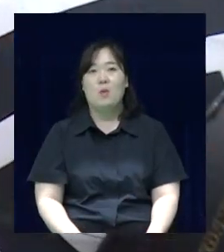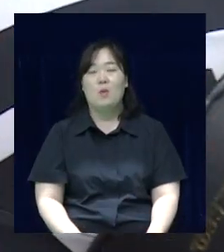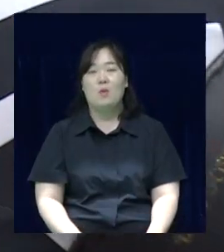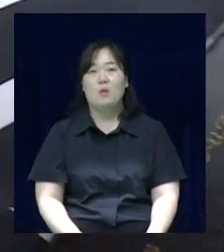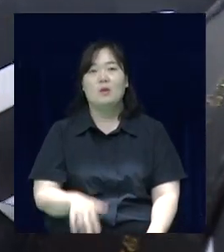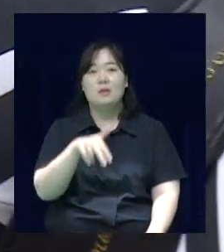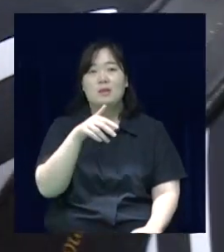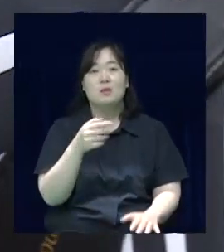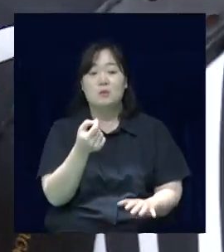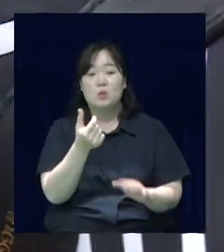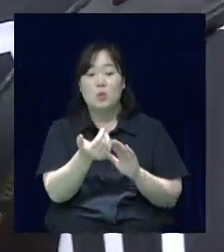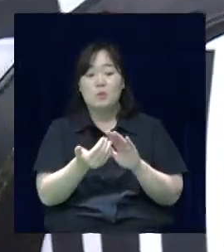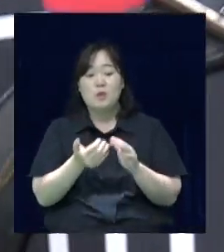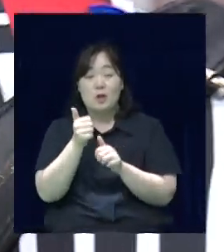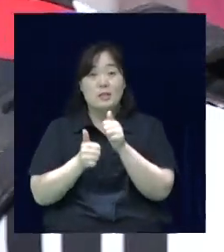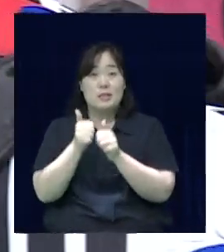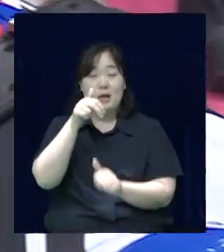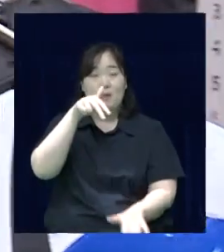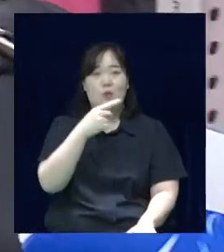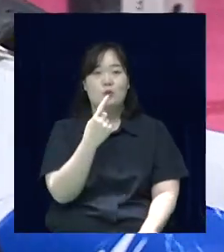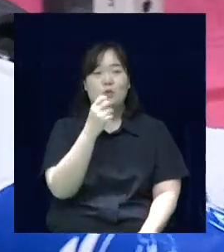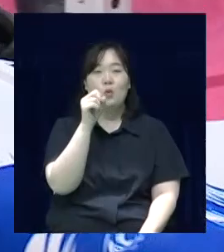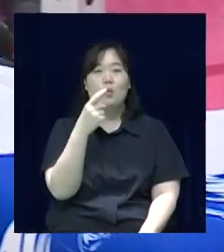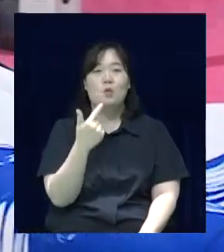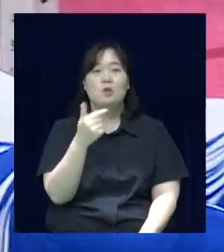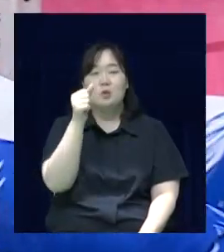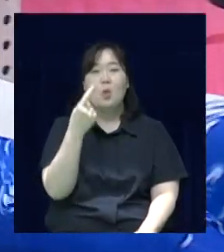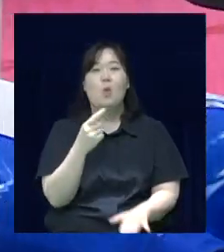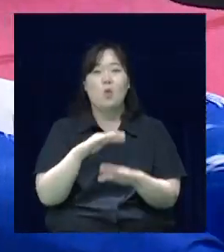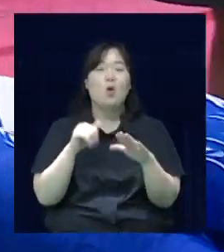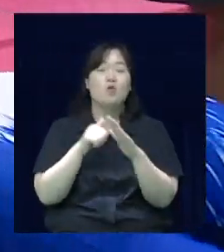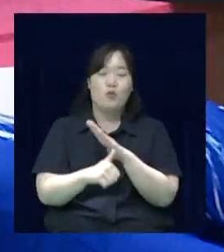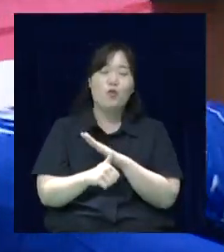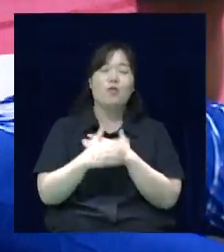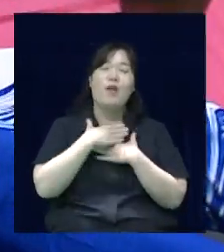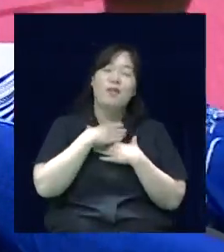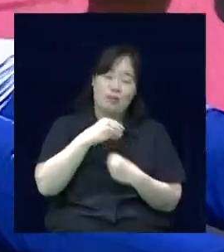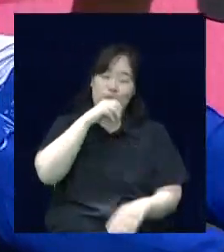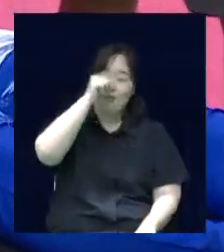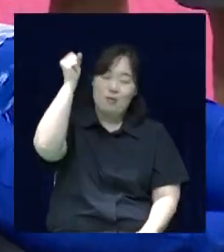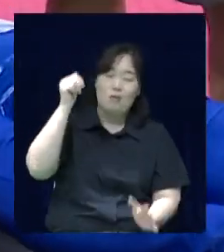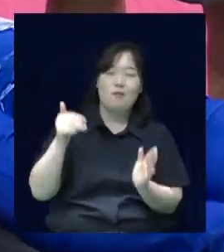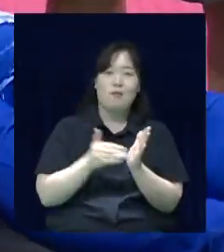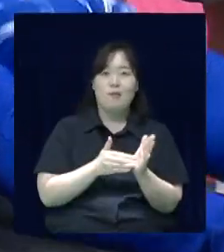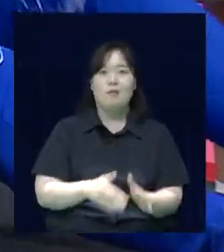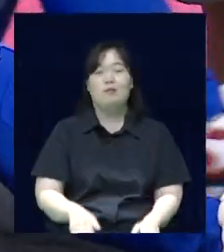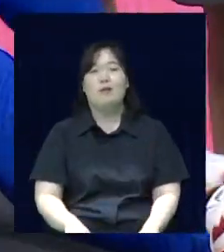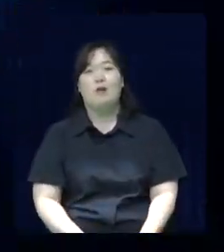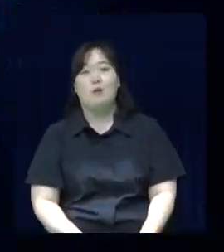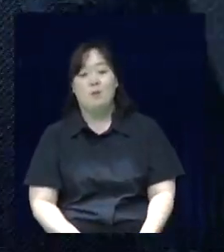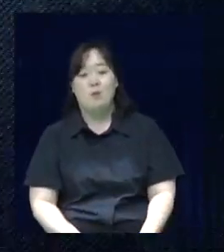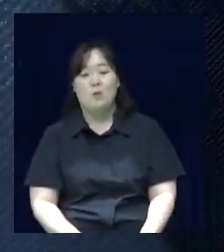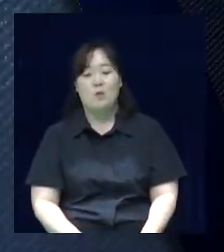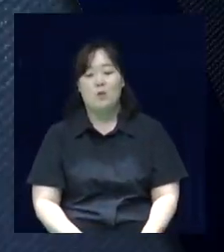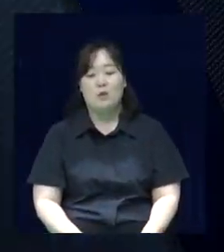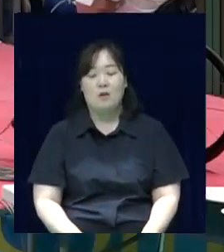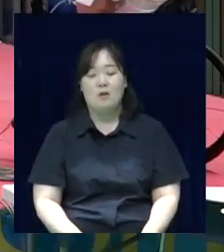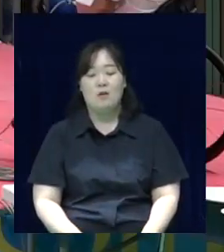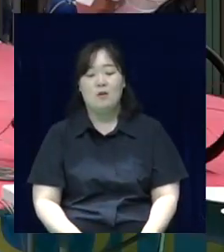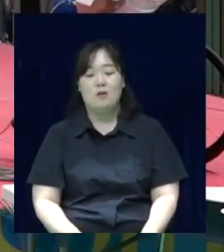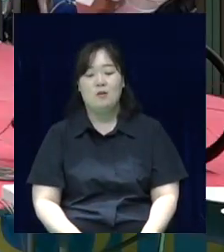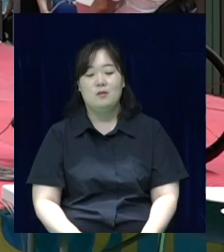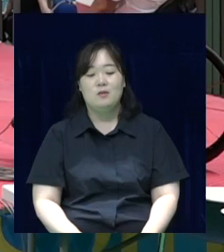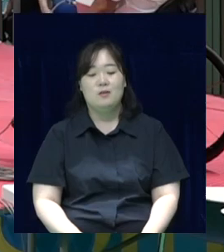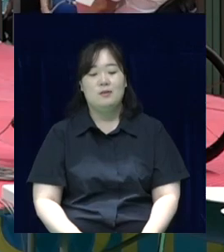안정적인 안정됐습니다. 예. 전략이 일단 3위를 확정 짓고 네. 이렇게 전략을 좀 세우려고 하는 것